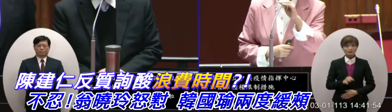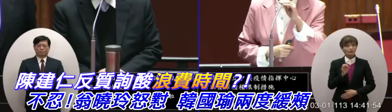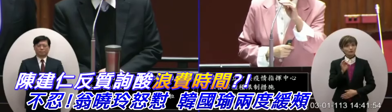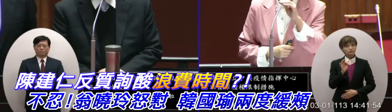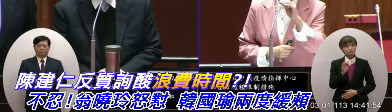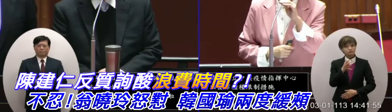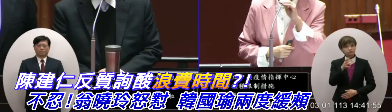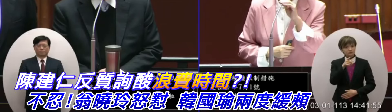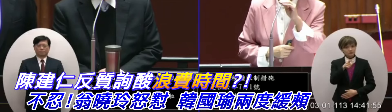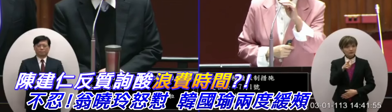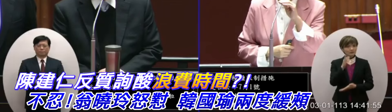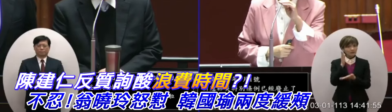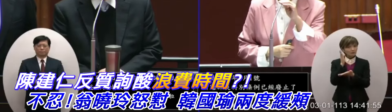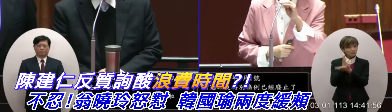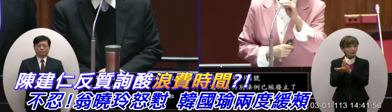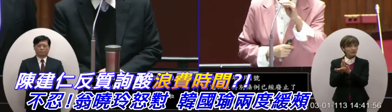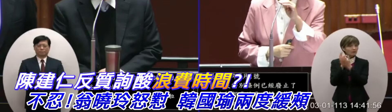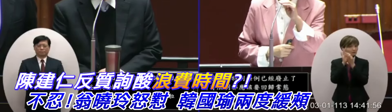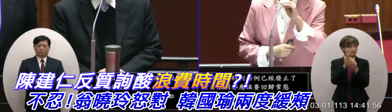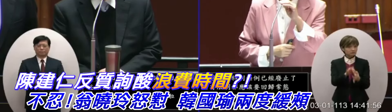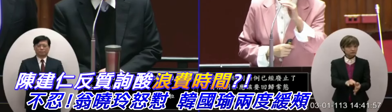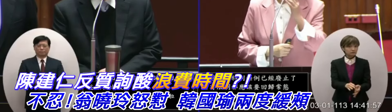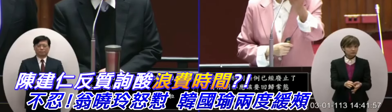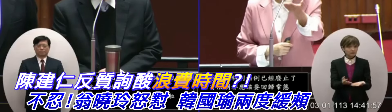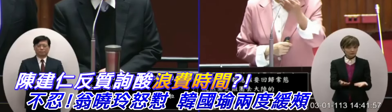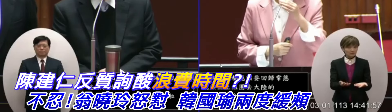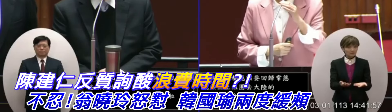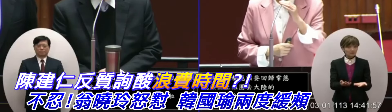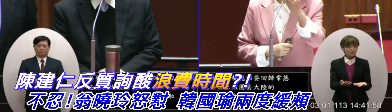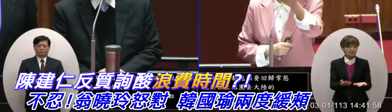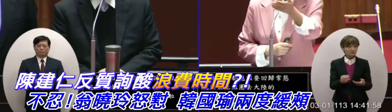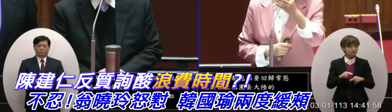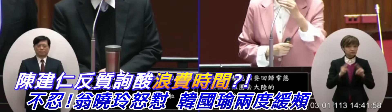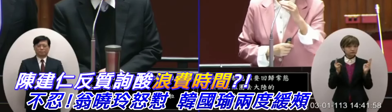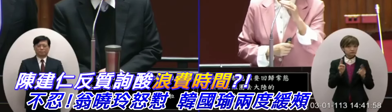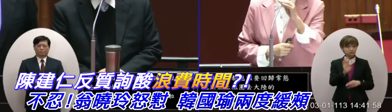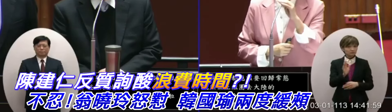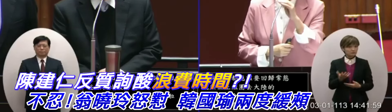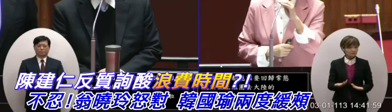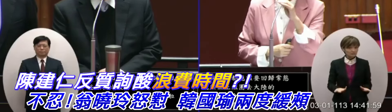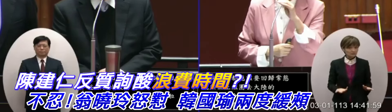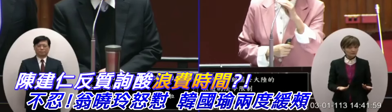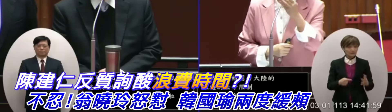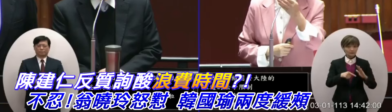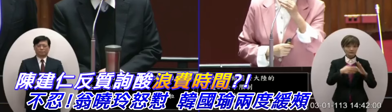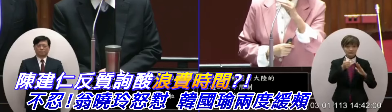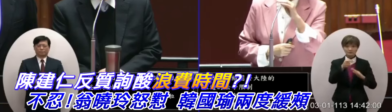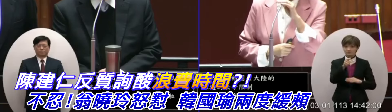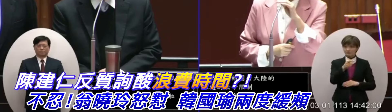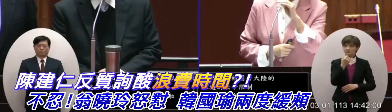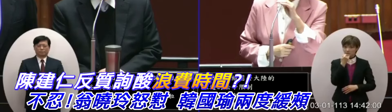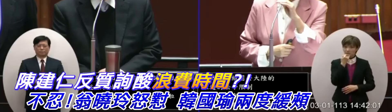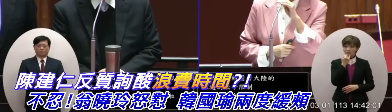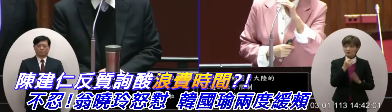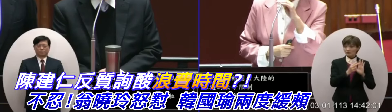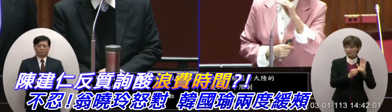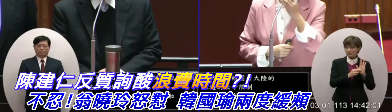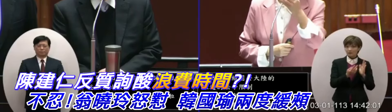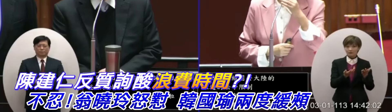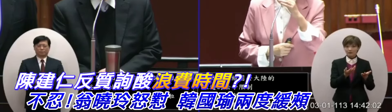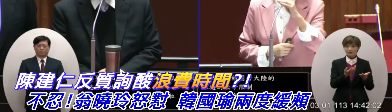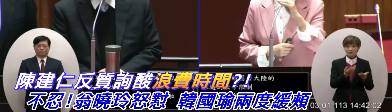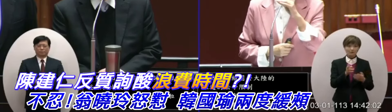续限制呢？在这里我想请院长或是请您可以指定您的这